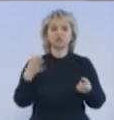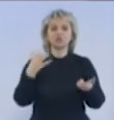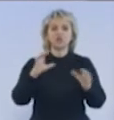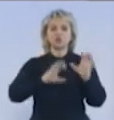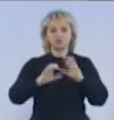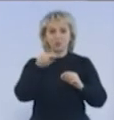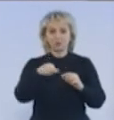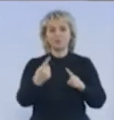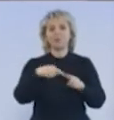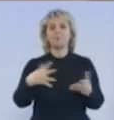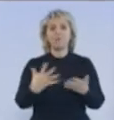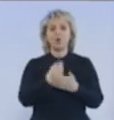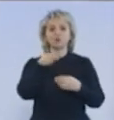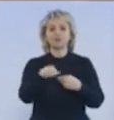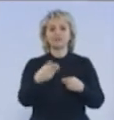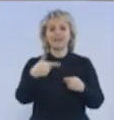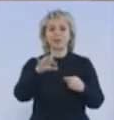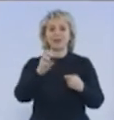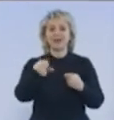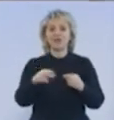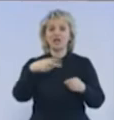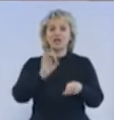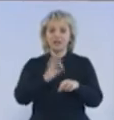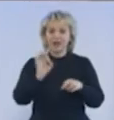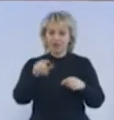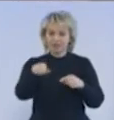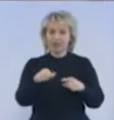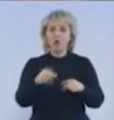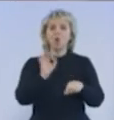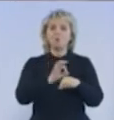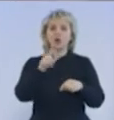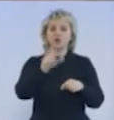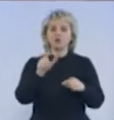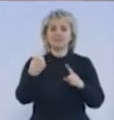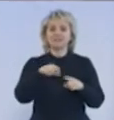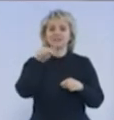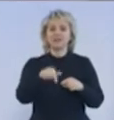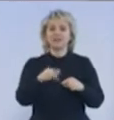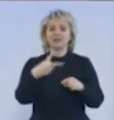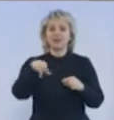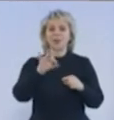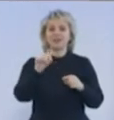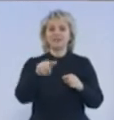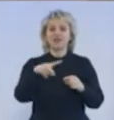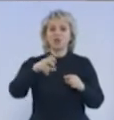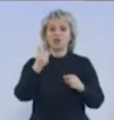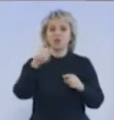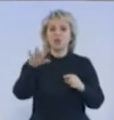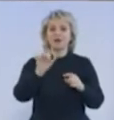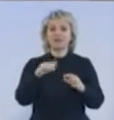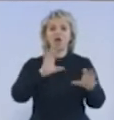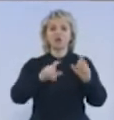потом получается крымская геморрагическая лихорадка. Болеют люди, начинают болеть крымская геморрагическая лихорадка. А животные